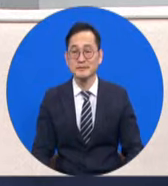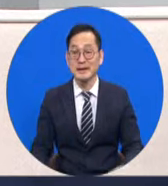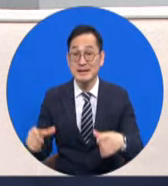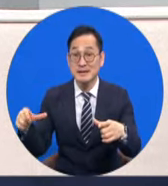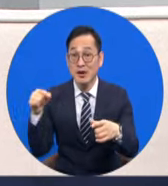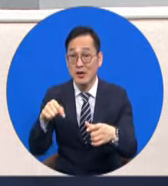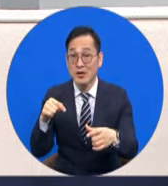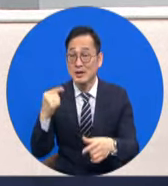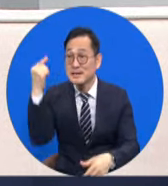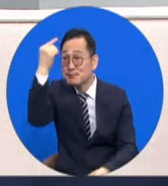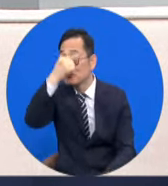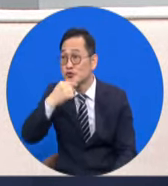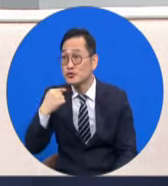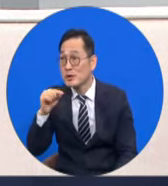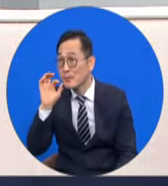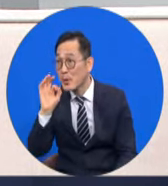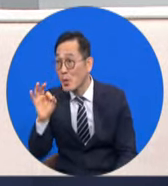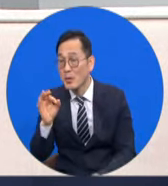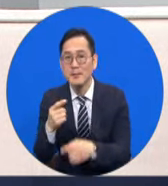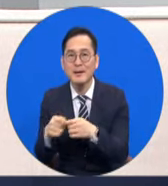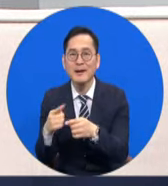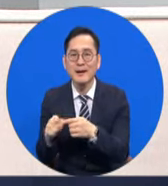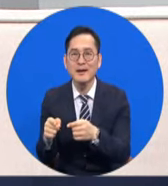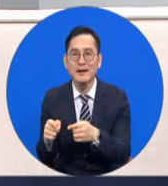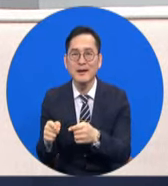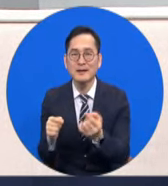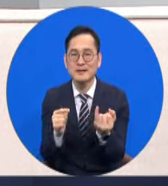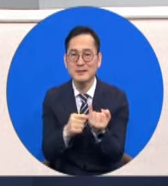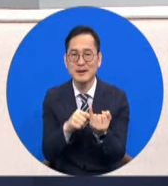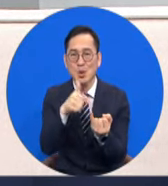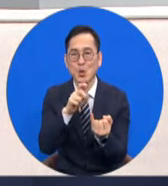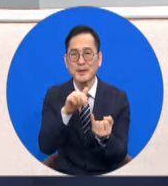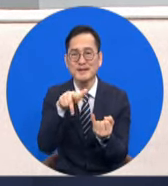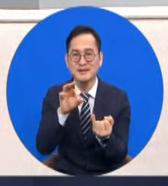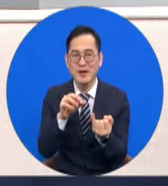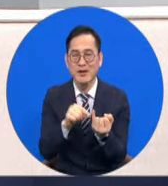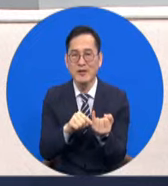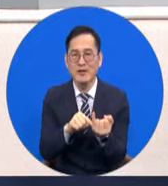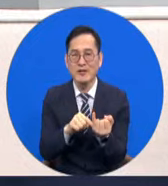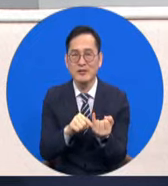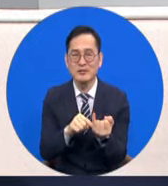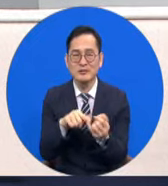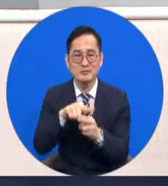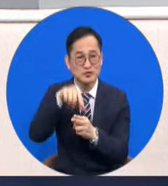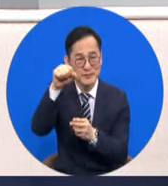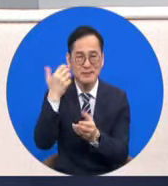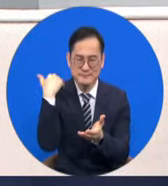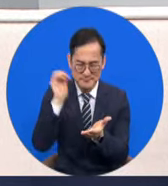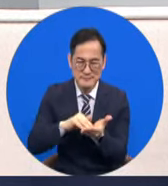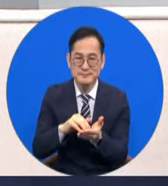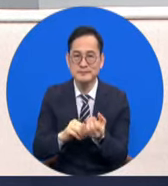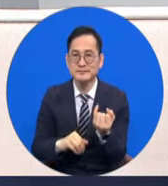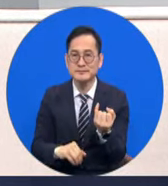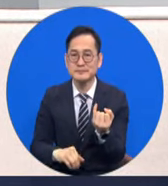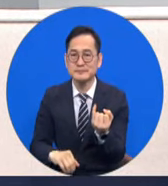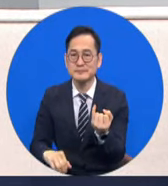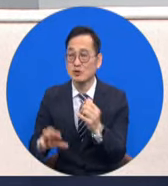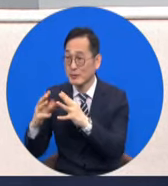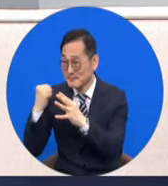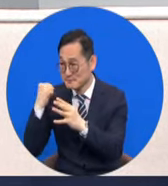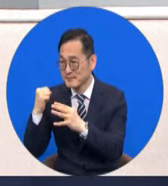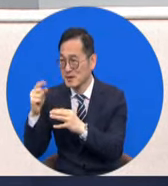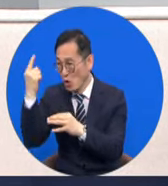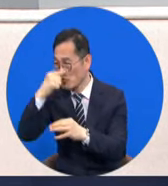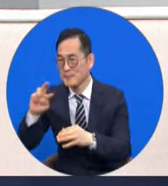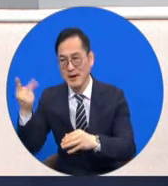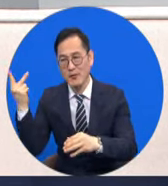보십니다. 그래서 지금 고민정 후보는 이제 지난번 총선과 민주당 후보가 그대로고 국민의힘은 후보가 바뀌었는데 저렇게 인물을 중시하는